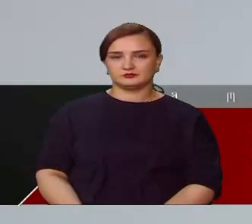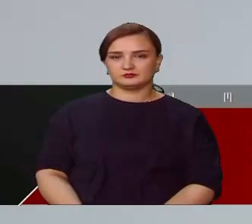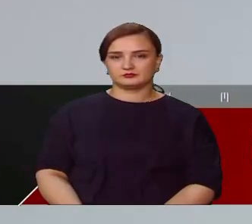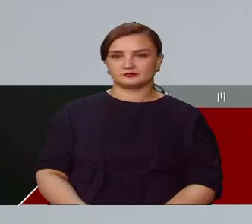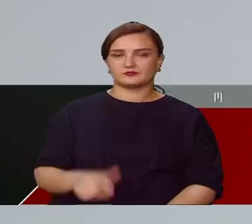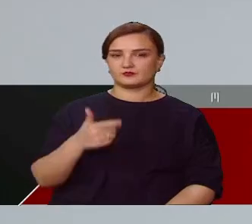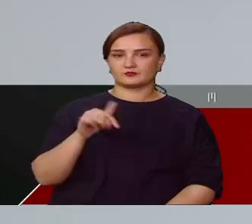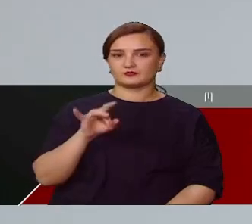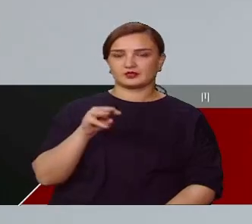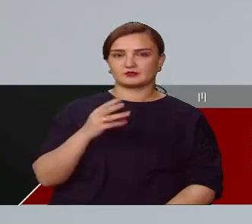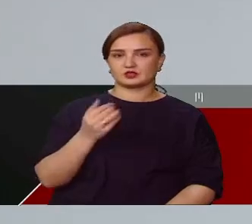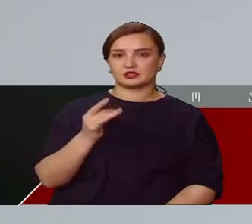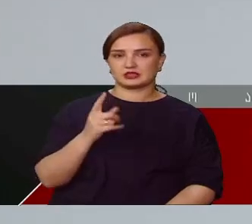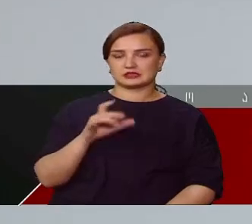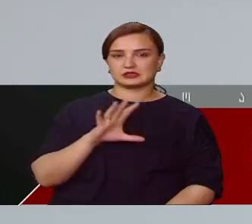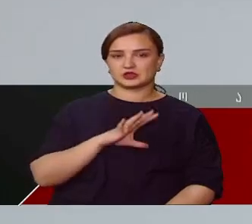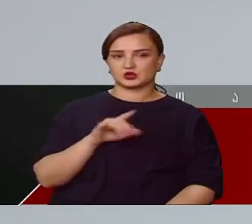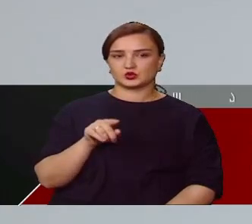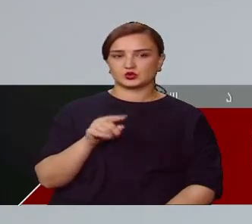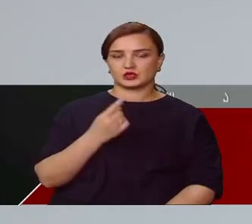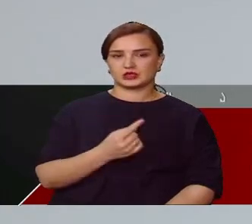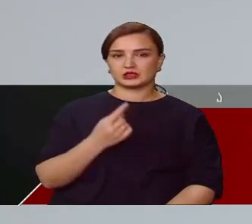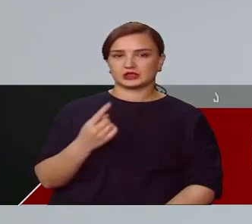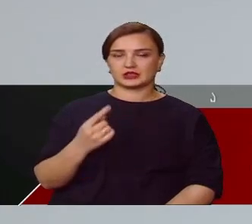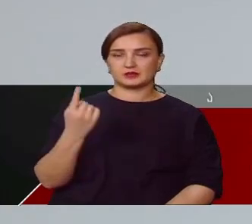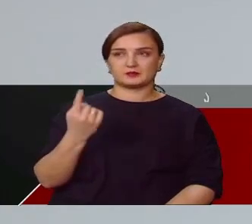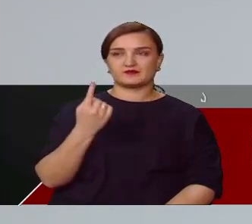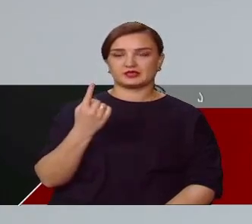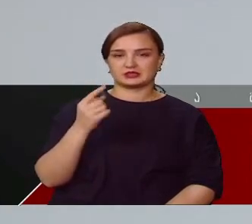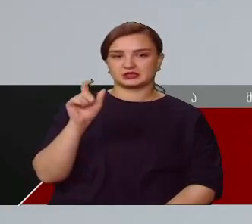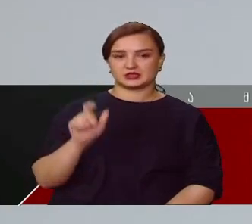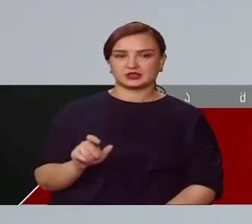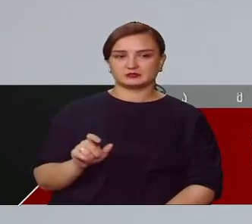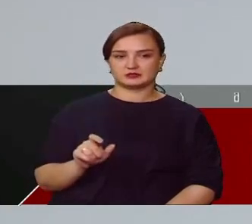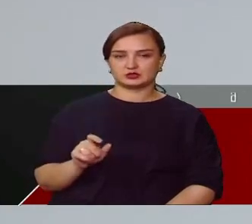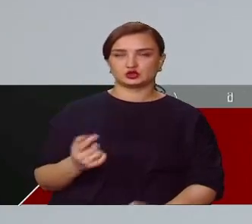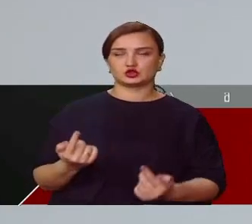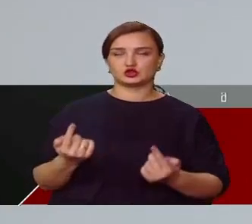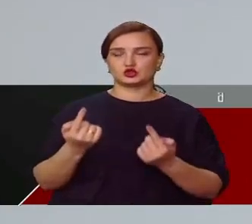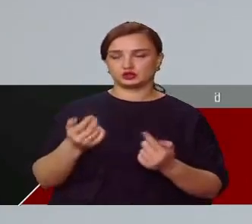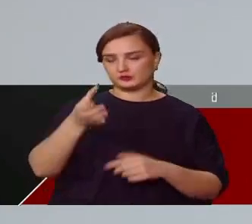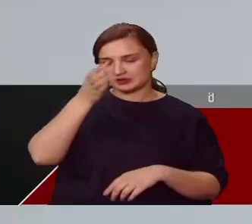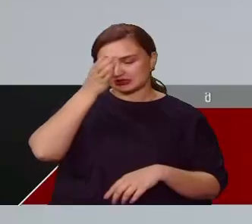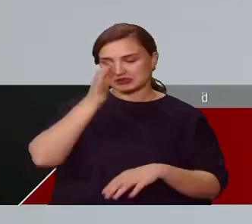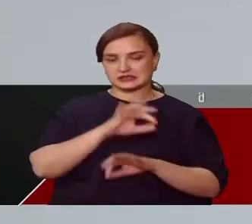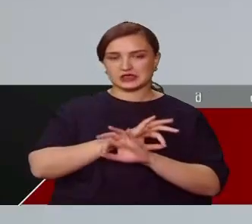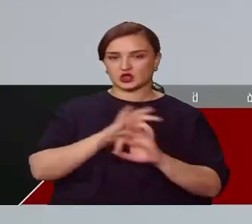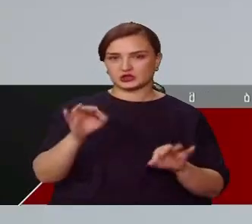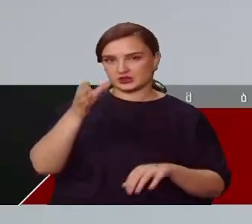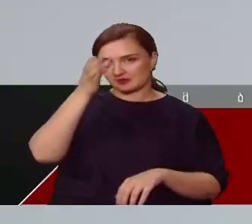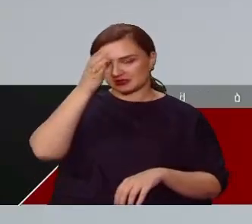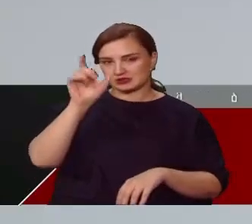გურამ შარაძე იყო ერთ-ერთი უპირველესი ადამიანი, დიდი მეცნიერი, საოცარი